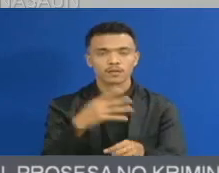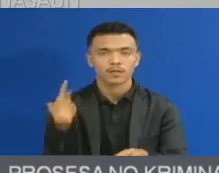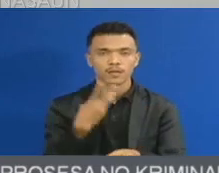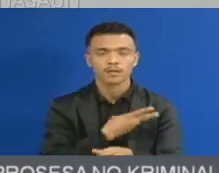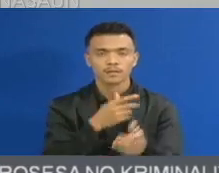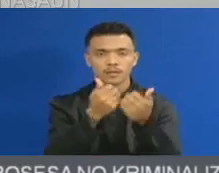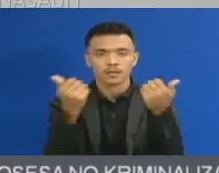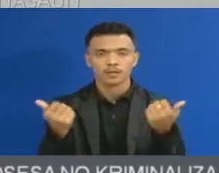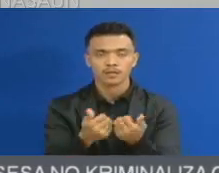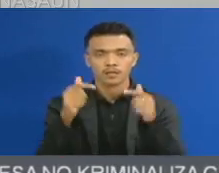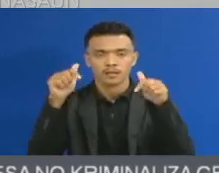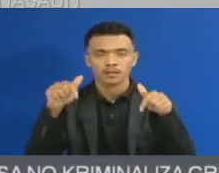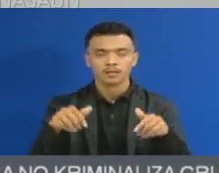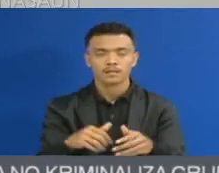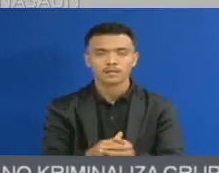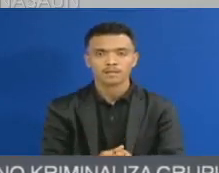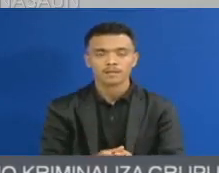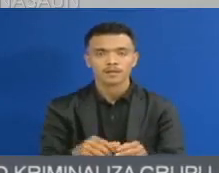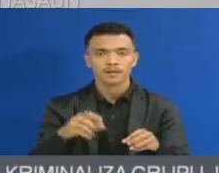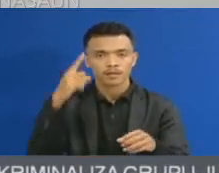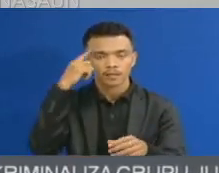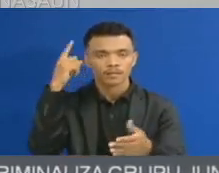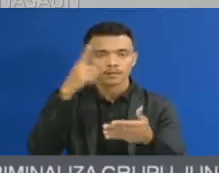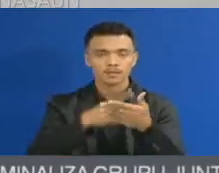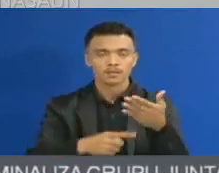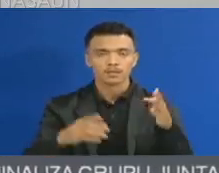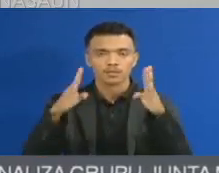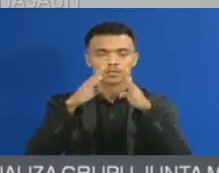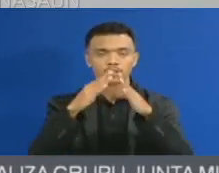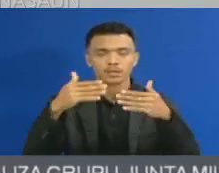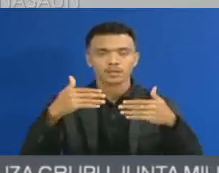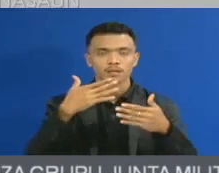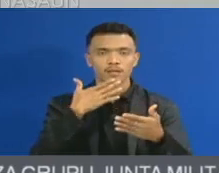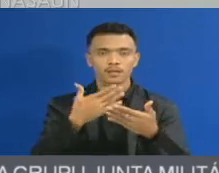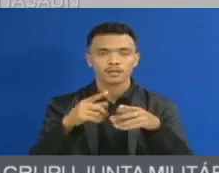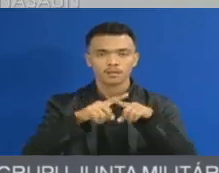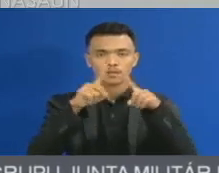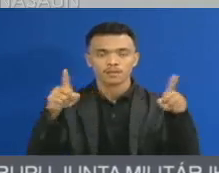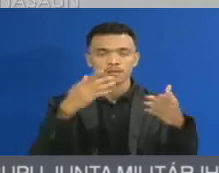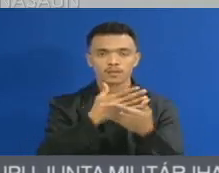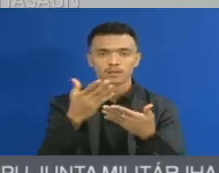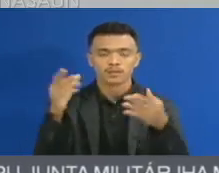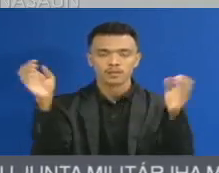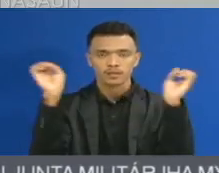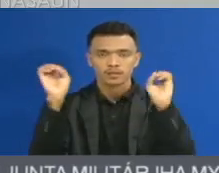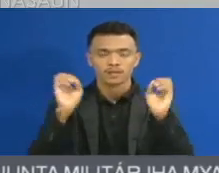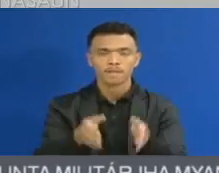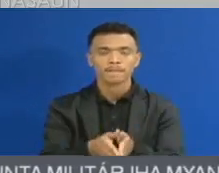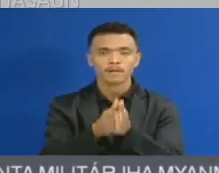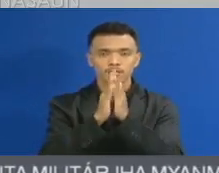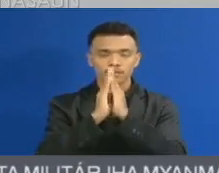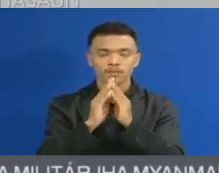ai loran ko tar ia klaran ne misam umana kalen me an nemutin tiana sasan dalaya an nem ak au husu wanne de